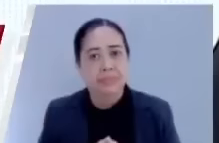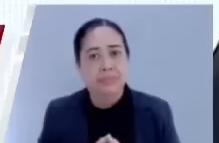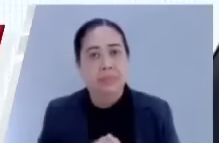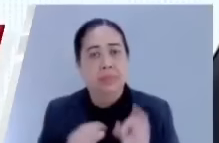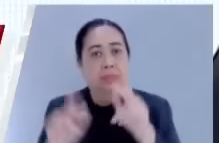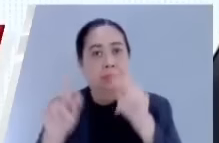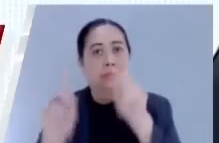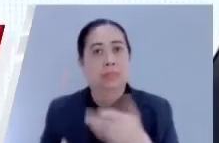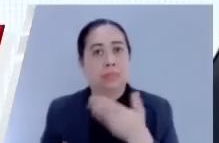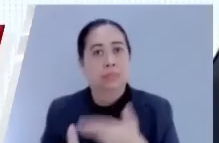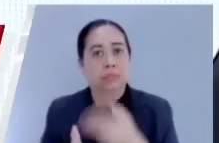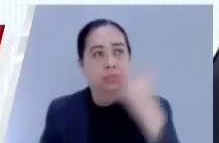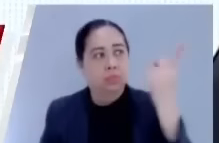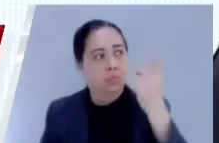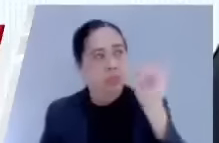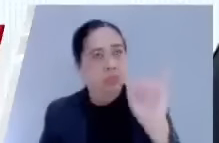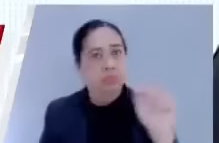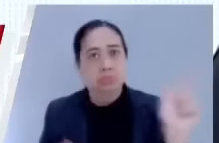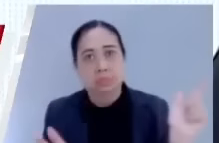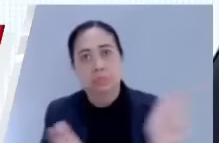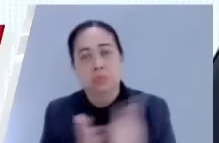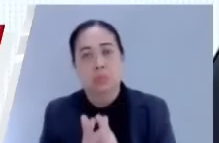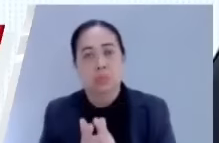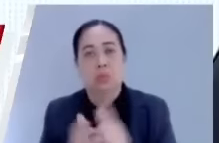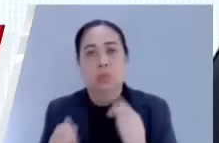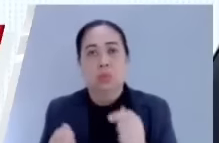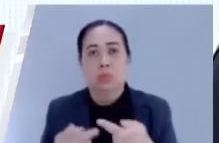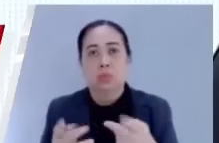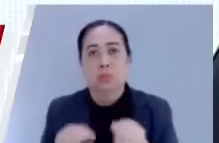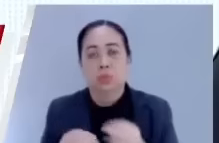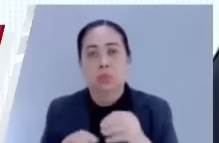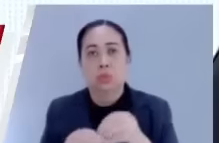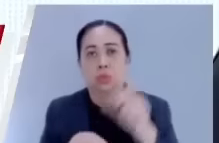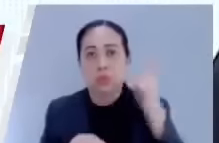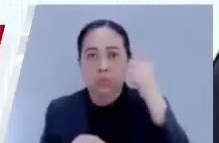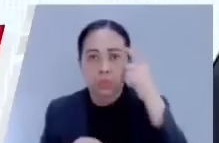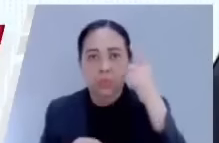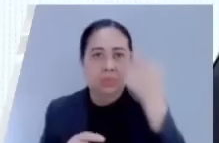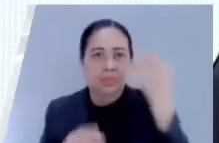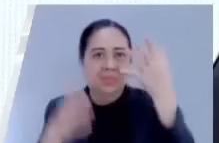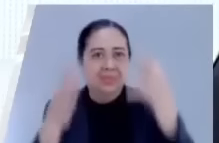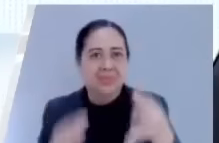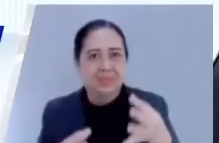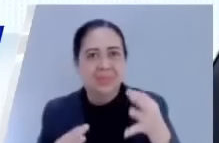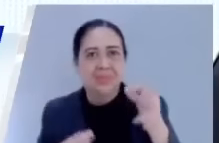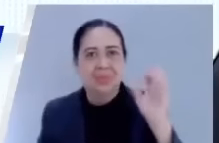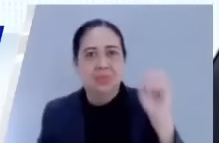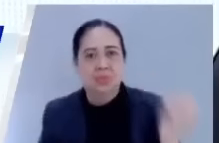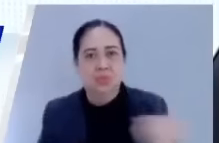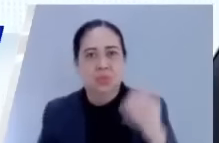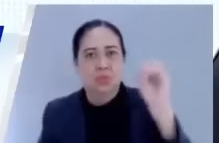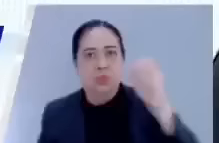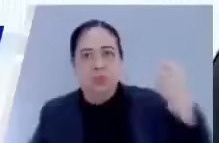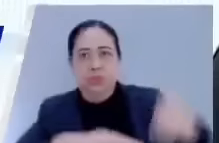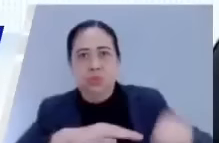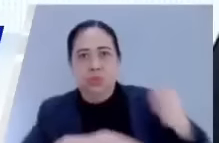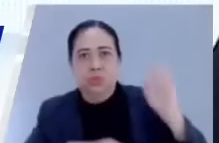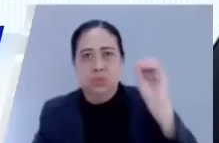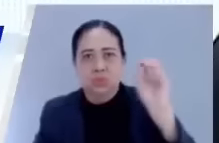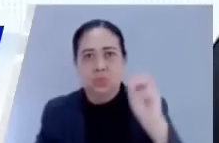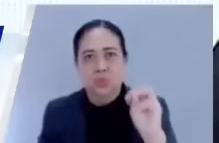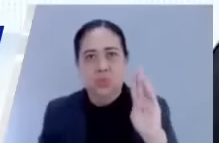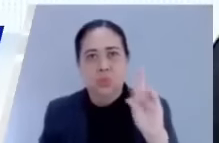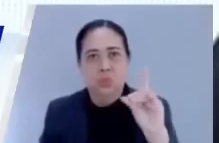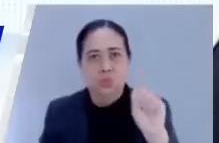perpetually disqualified to hold public office dahil may desisyon ng Office of the Ombudsman, siya po ay aming ika-cancel